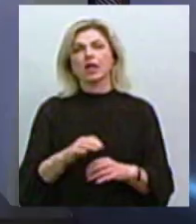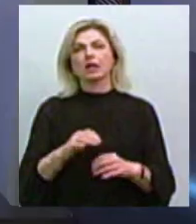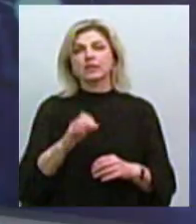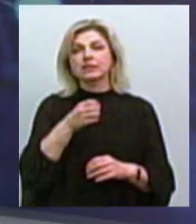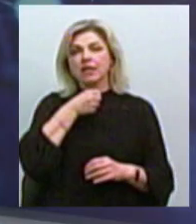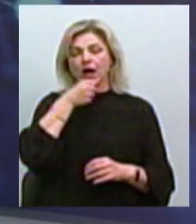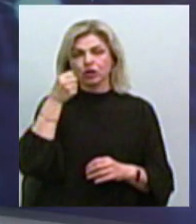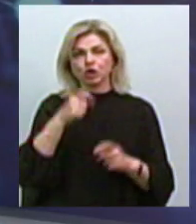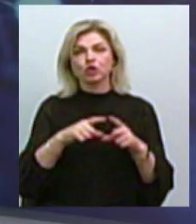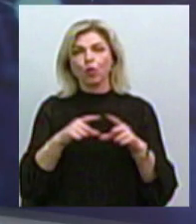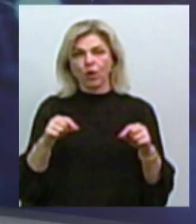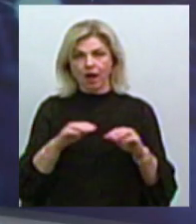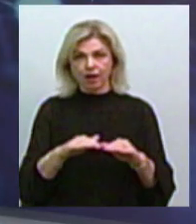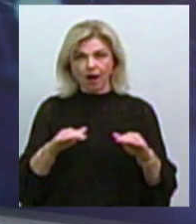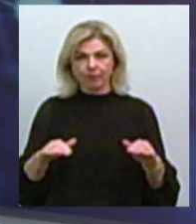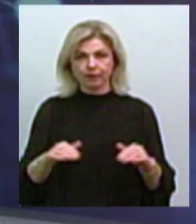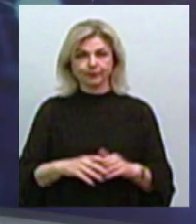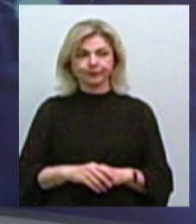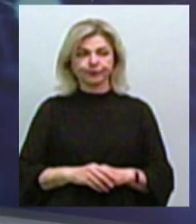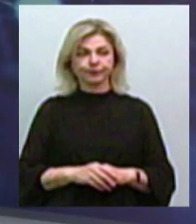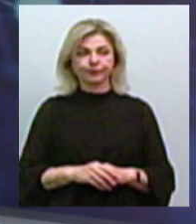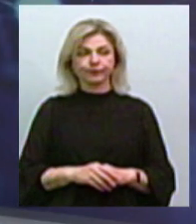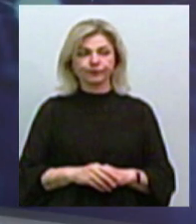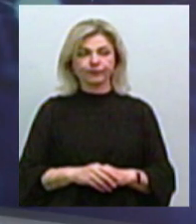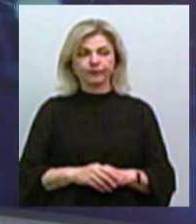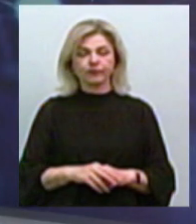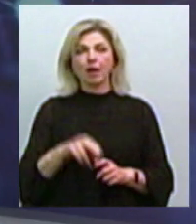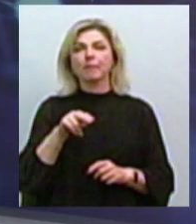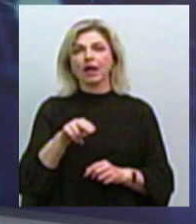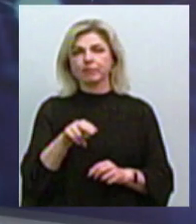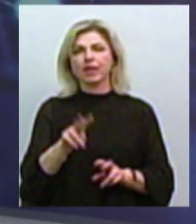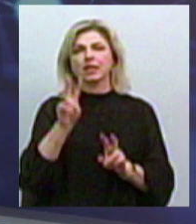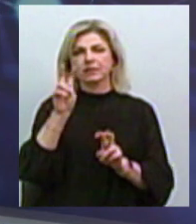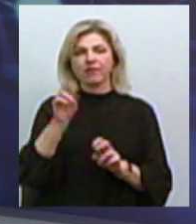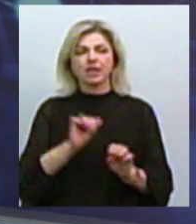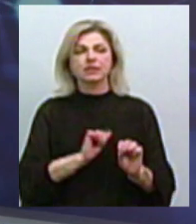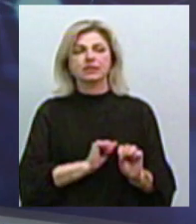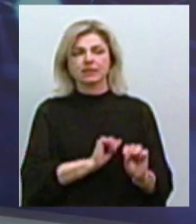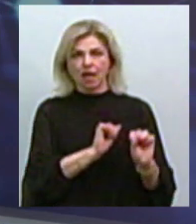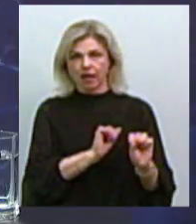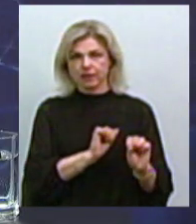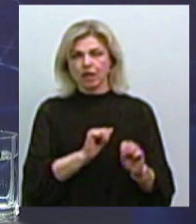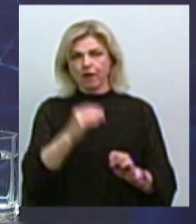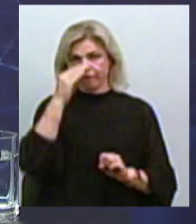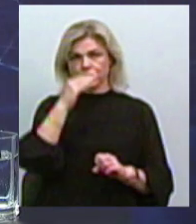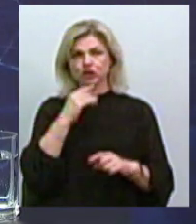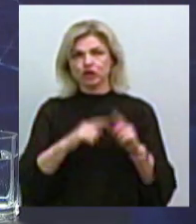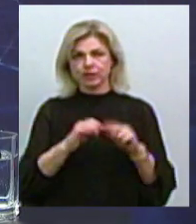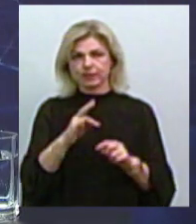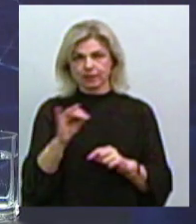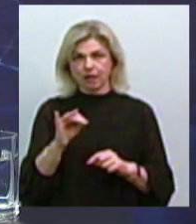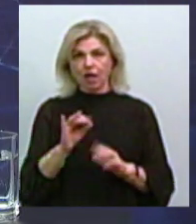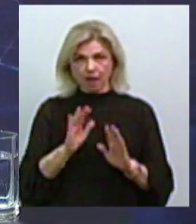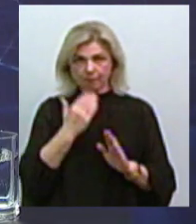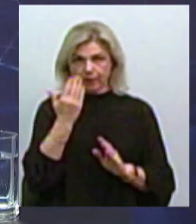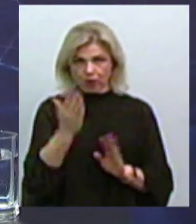старшими школярами. Це предмет «Захист вітчизни». Тільки зі старшими школярами? «Захист вітчизни»